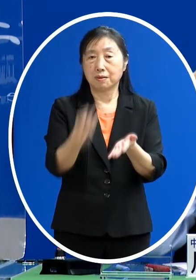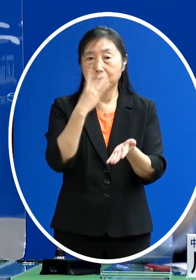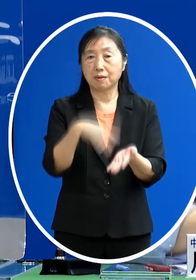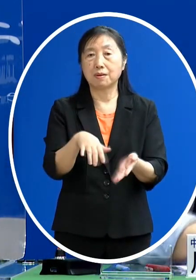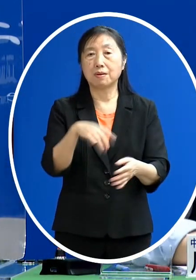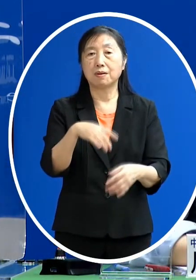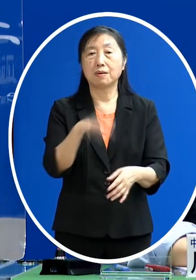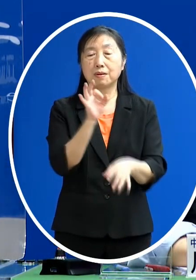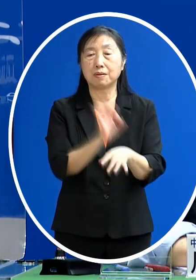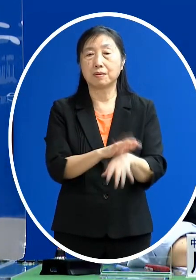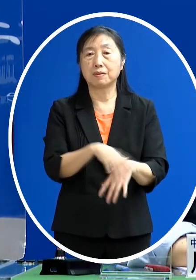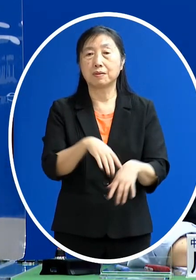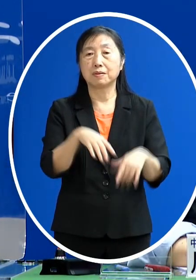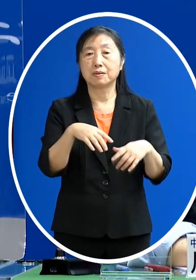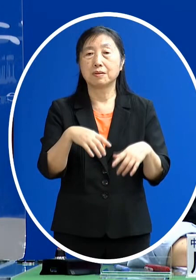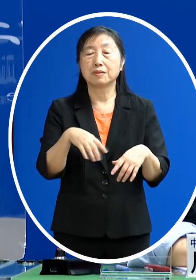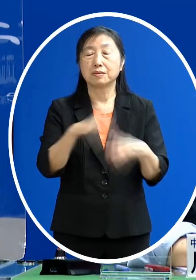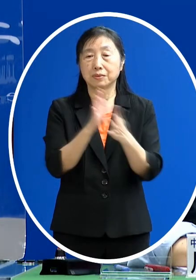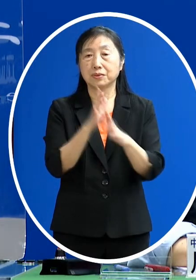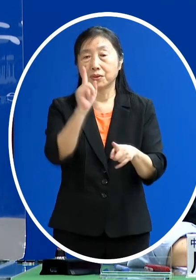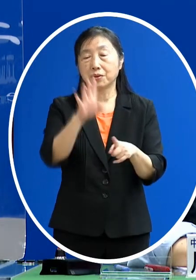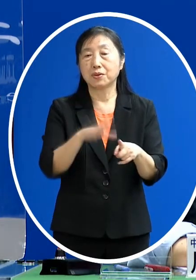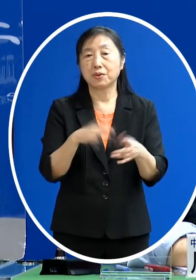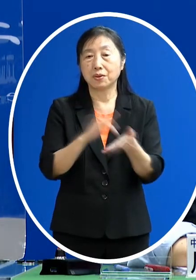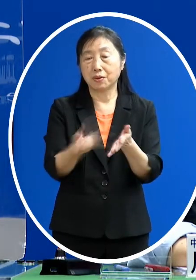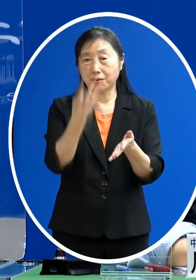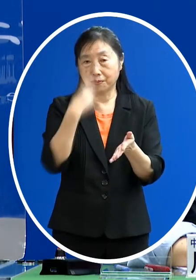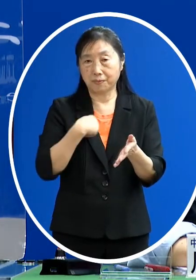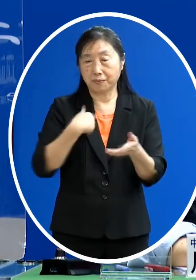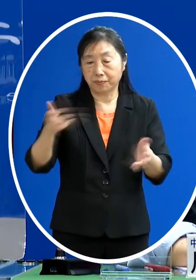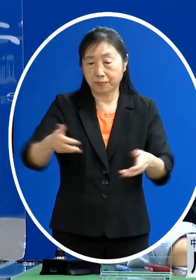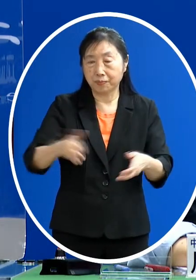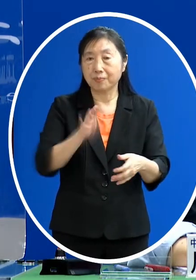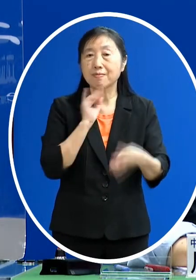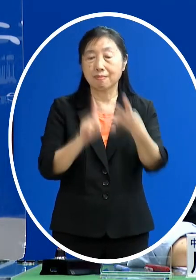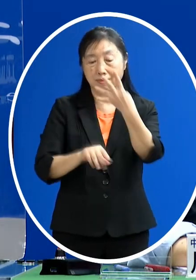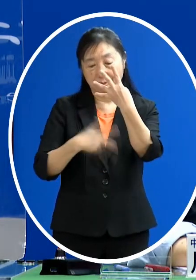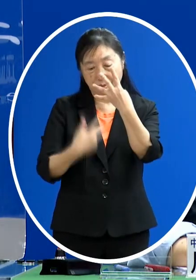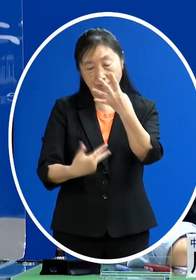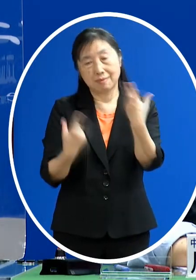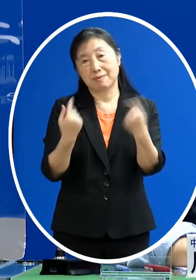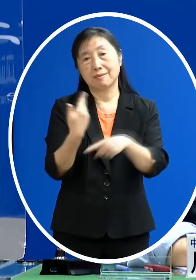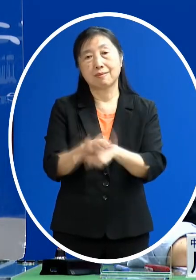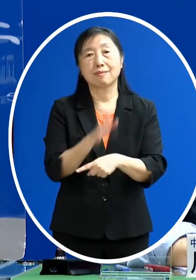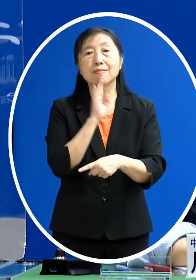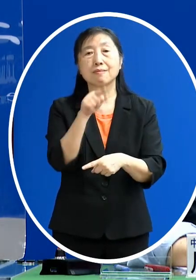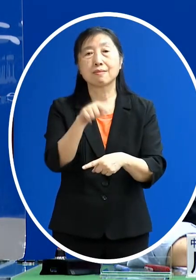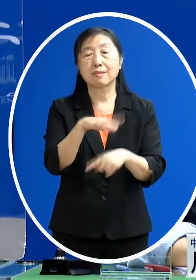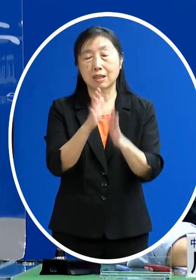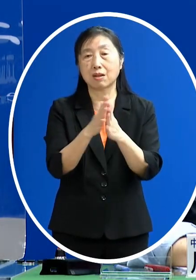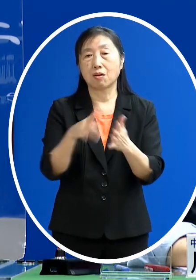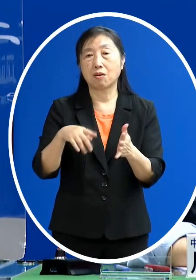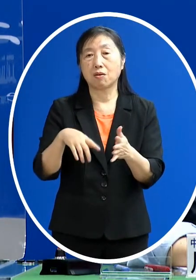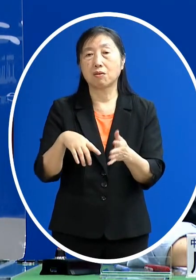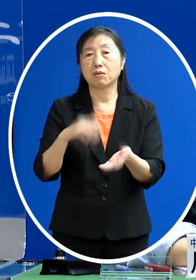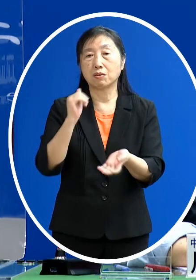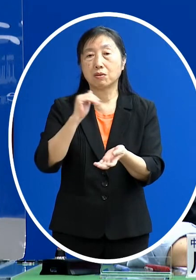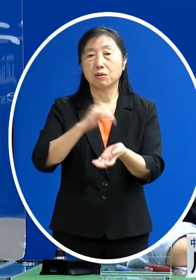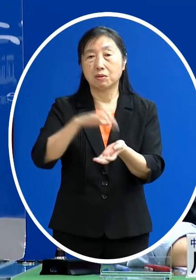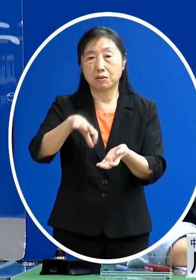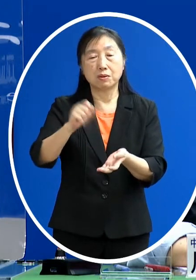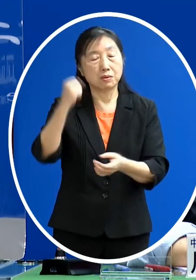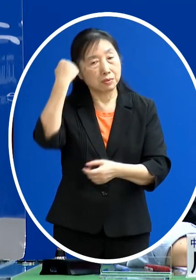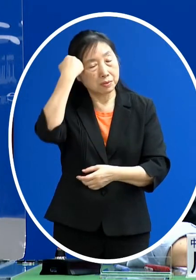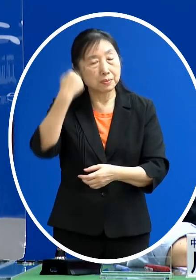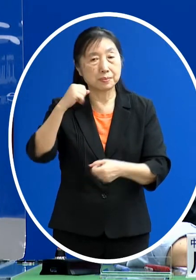生素等等这些药物的治疗，还是很不幸在4月7号的时候过世哈。他是有入住到加护病房的，所